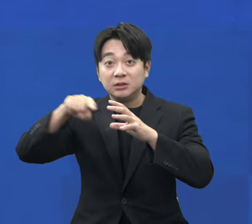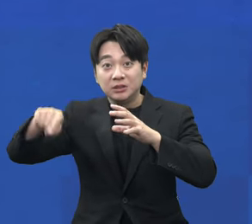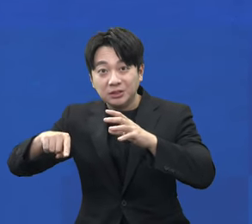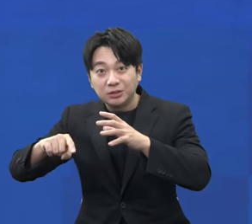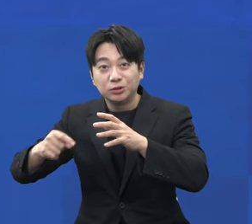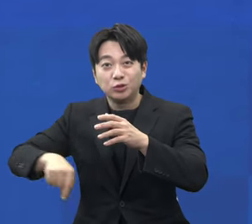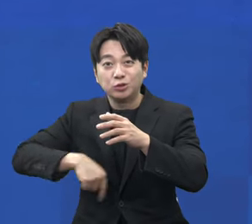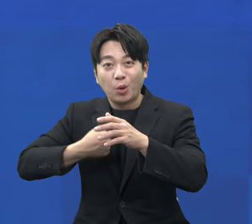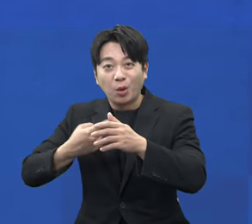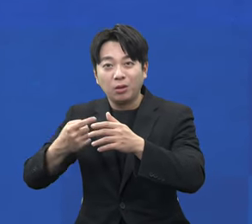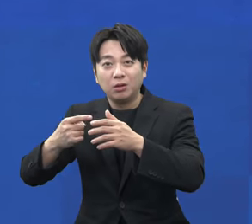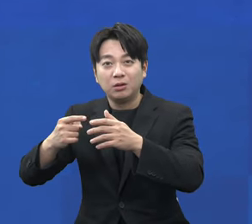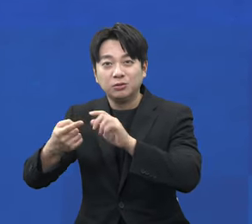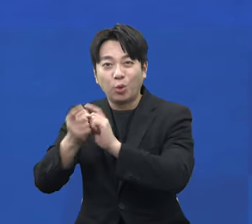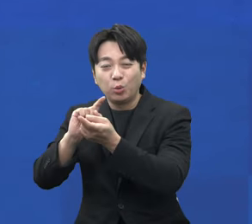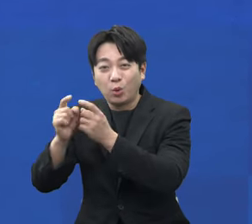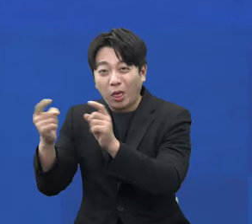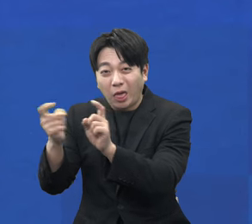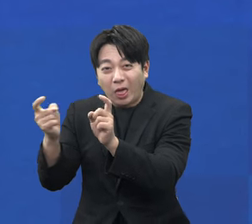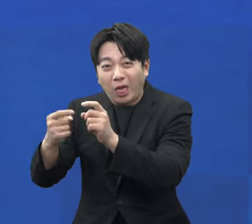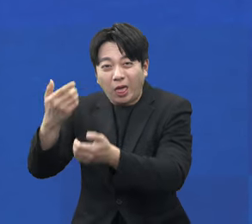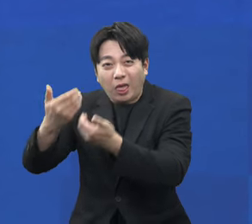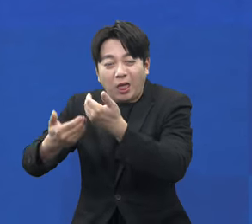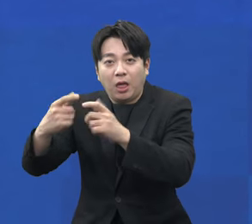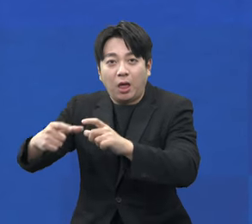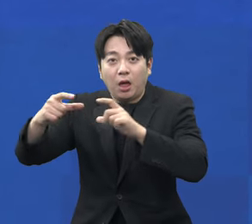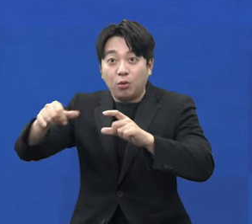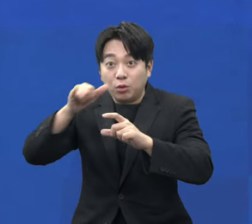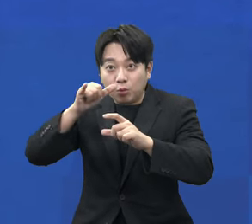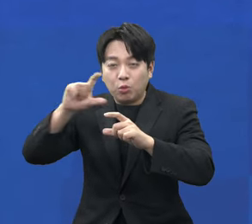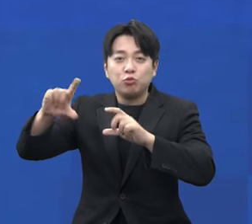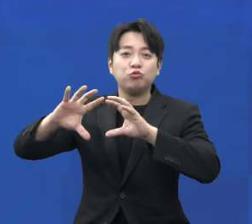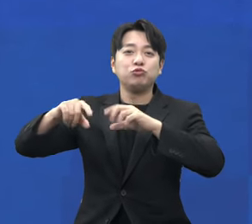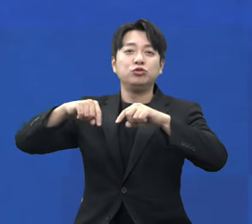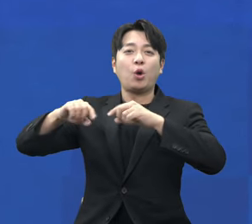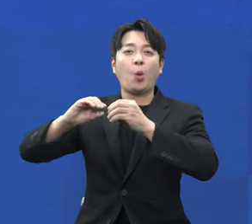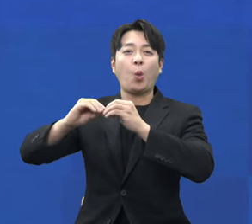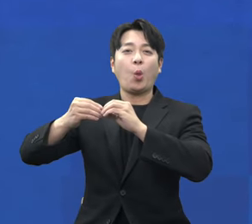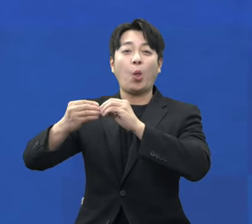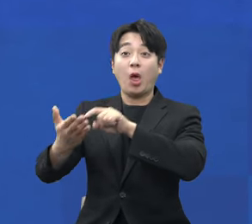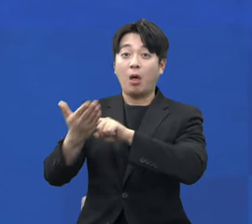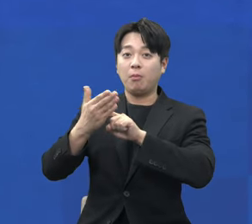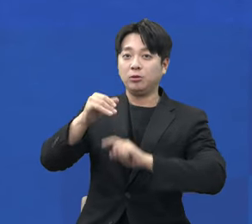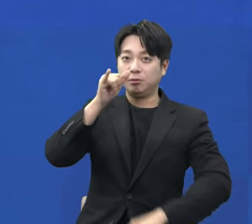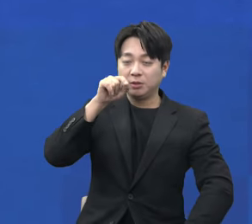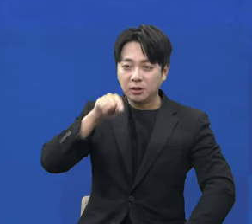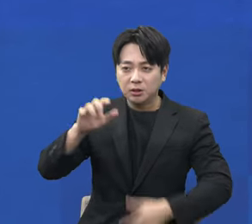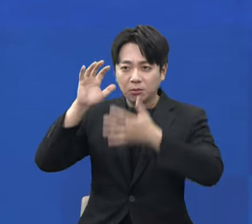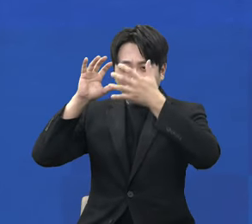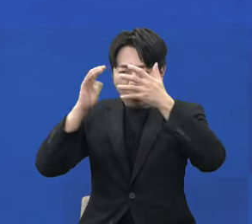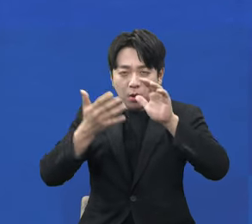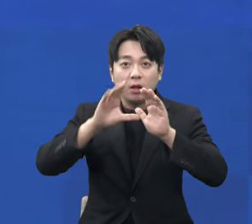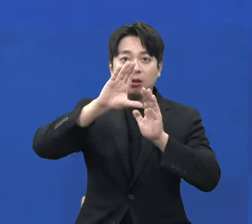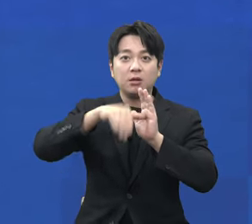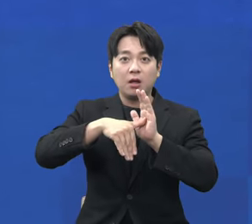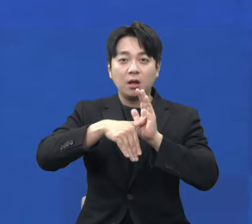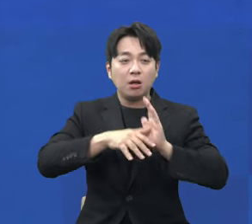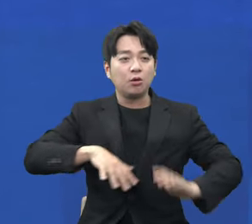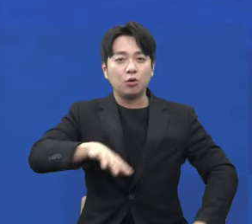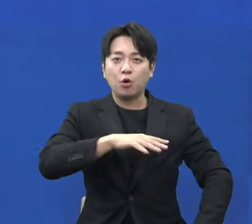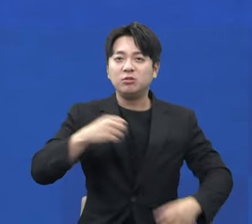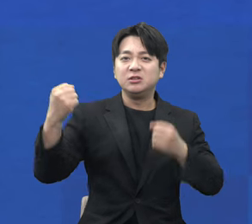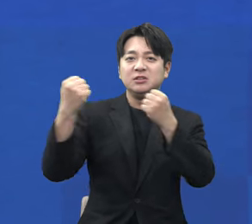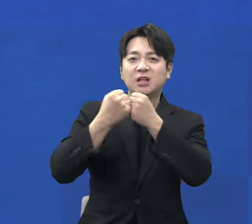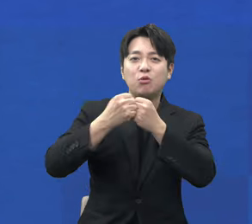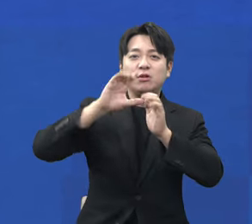국정농단의 실체가 드러나고 있습니다 이제 우리는 혼돈의 폭풍 속에서 싸워야 할 때가 다가오고